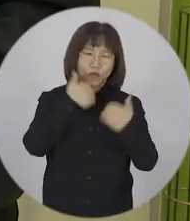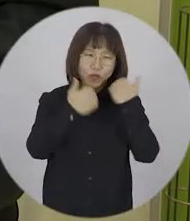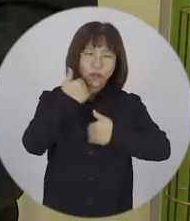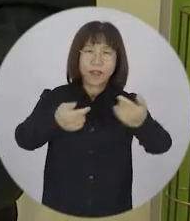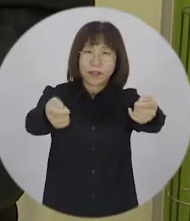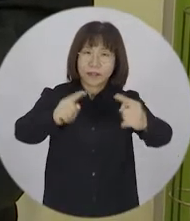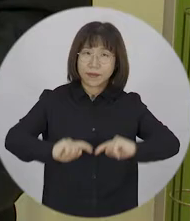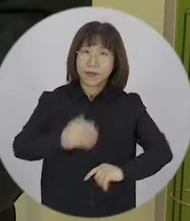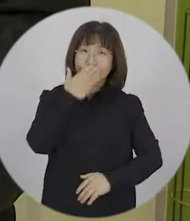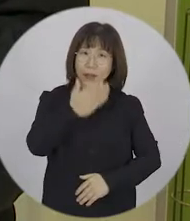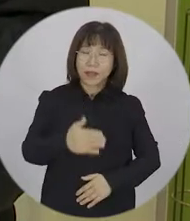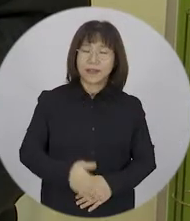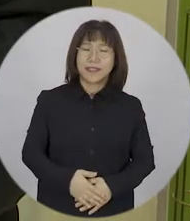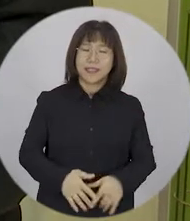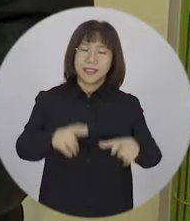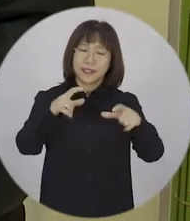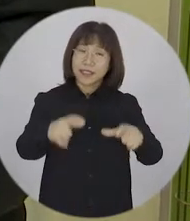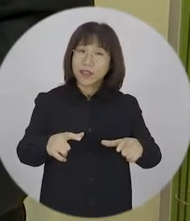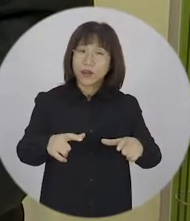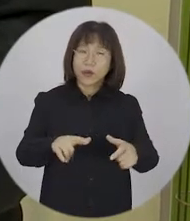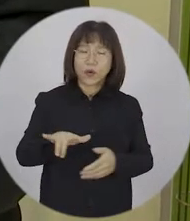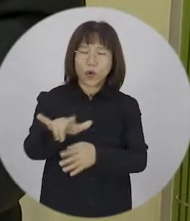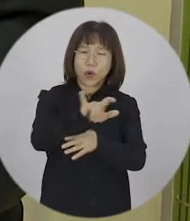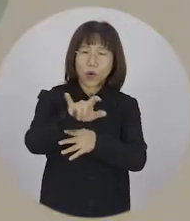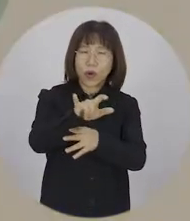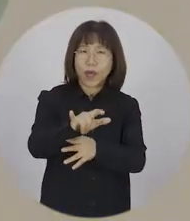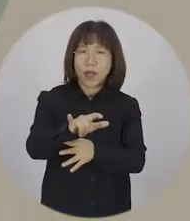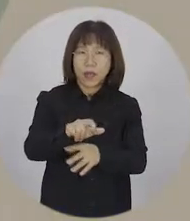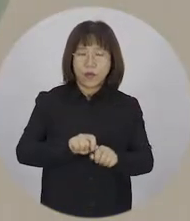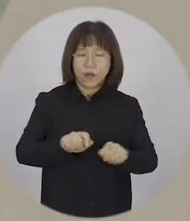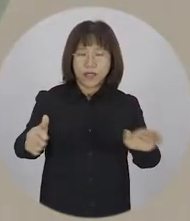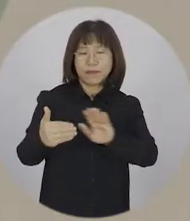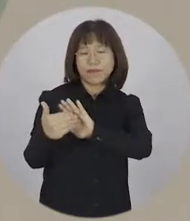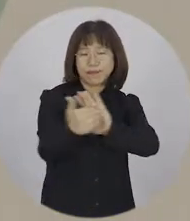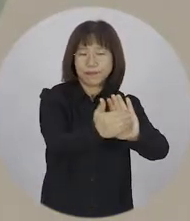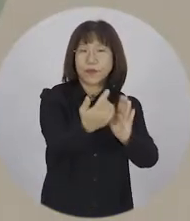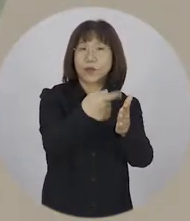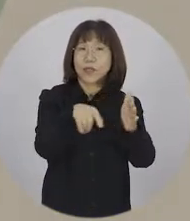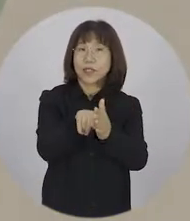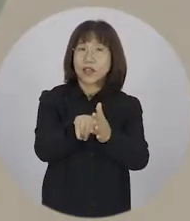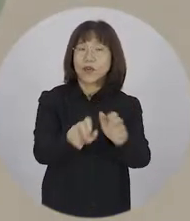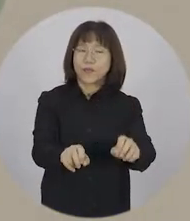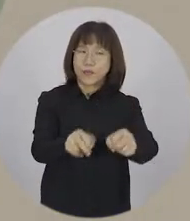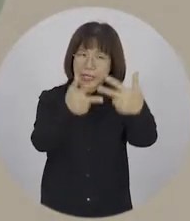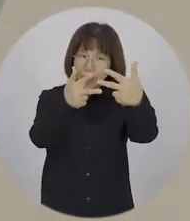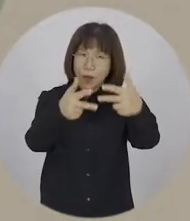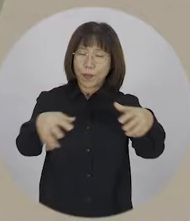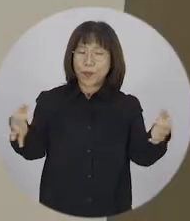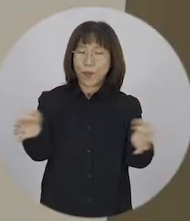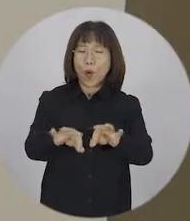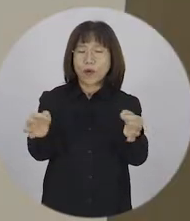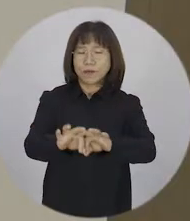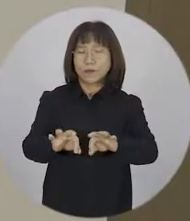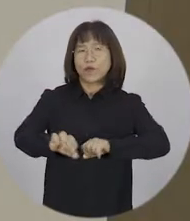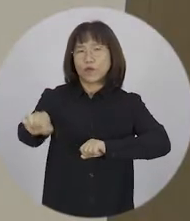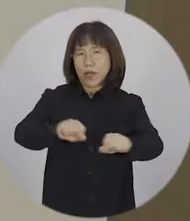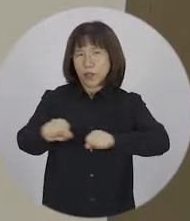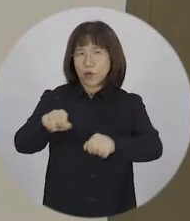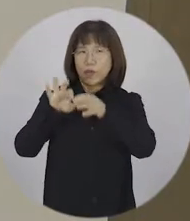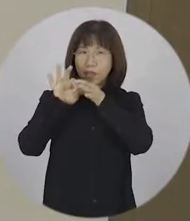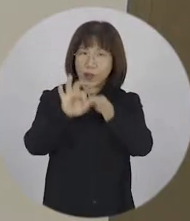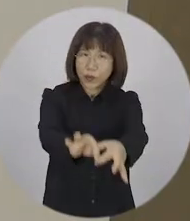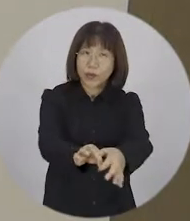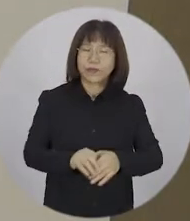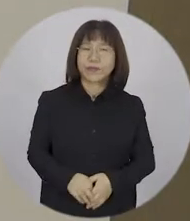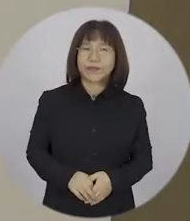있습니다. 또 지역사회 코로나19 확산 방지를 위해 다양한 비대면 모금 활동도 이어집니다.